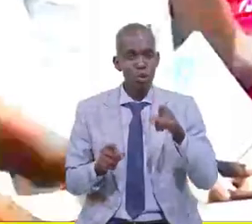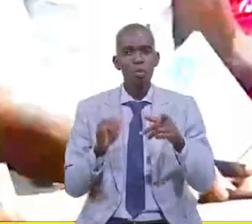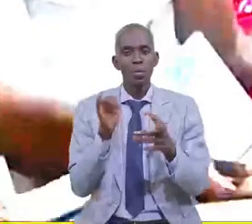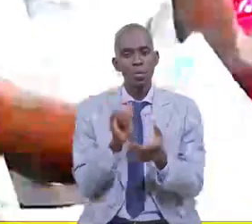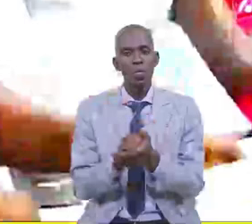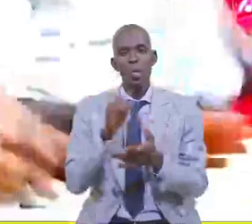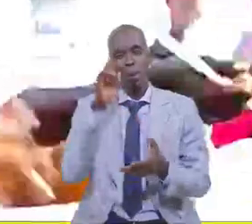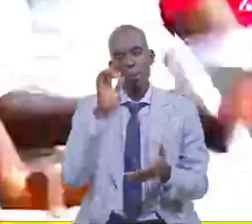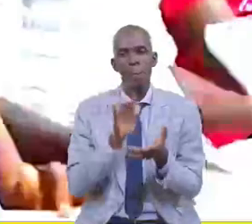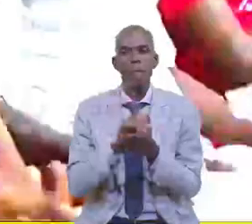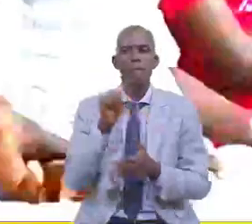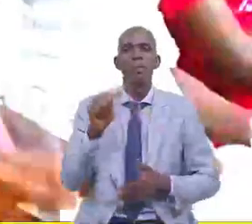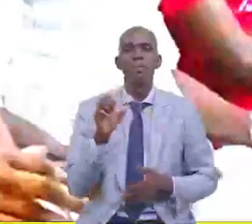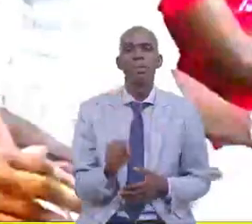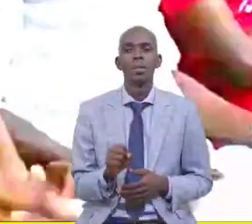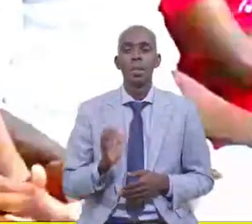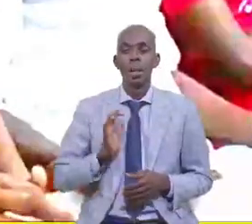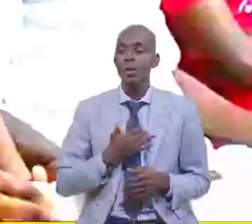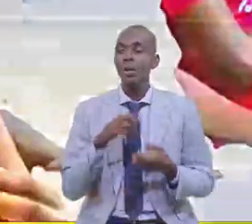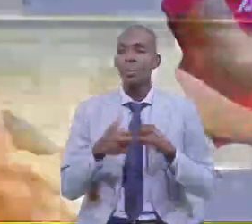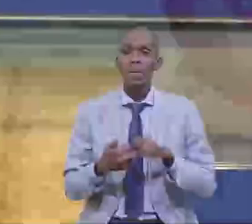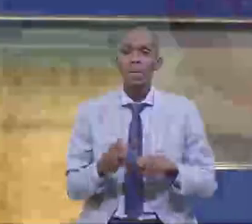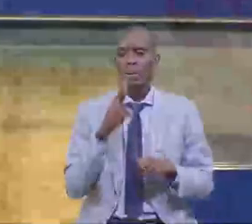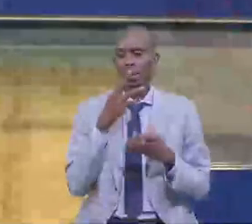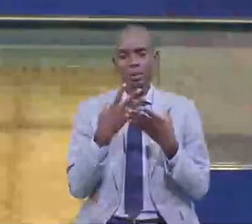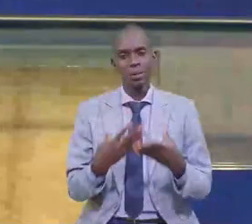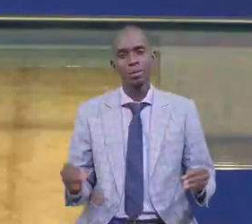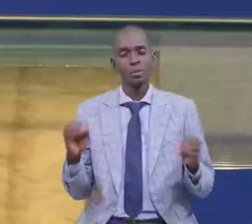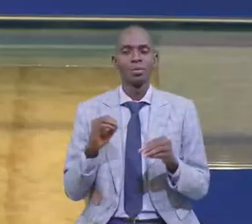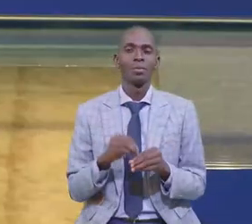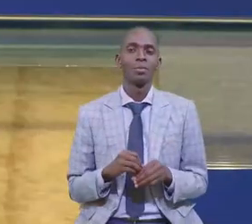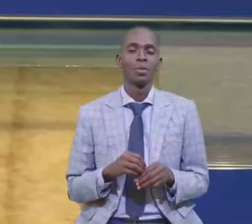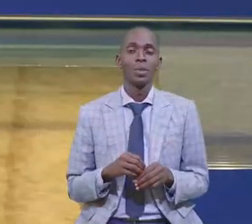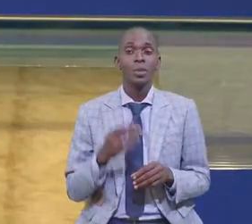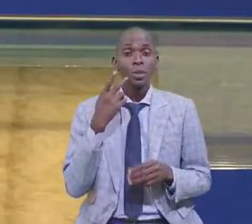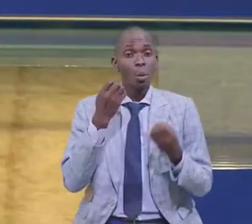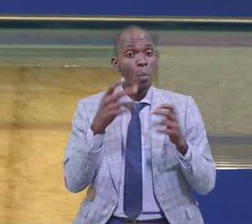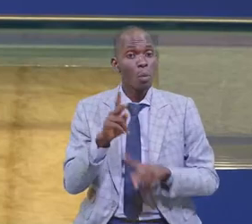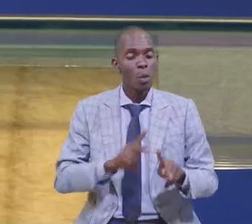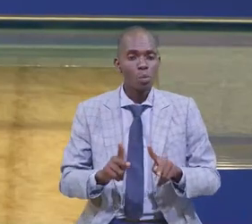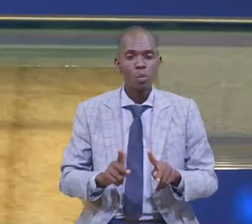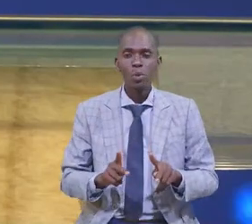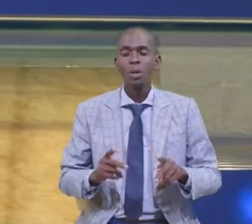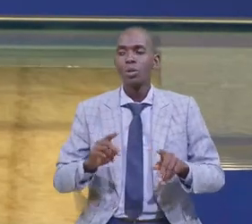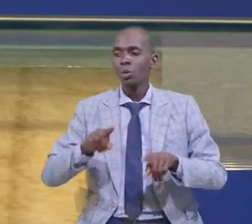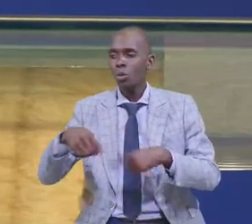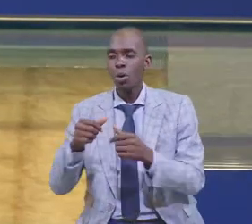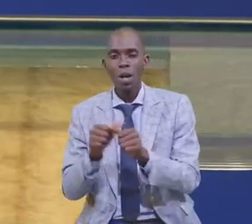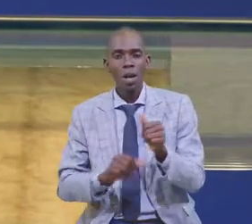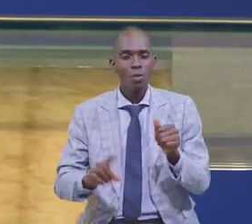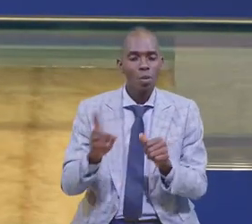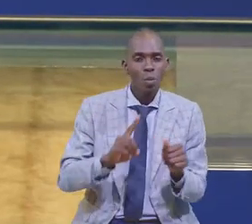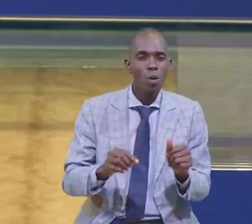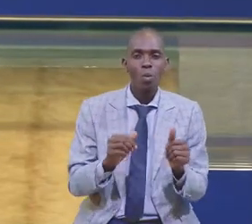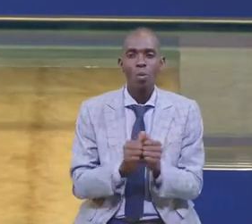qui croit. Nos problèmes sont résolus. Vous savez, beaucoup de problèmes parcourent la